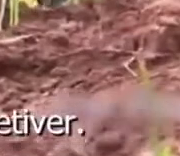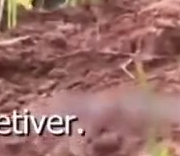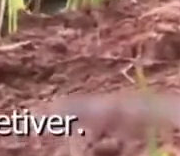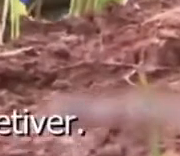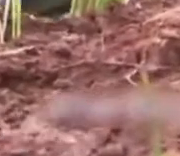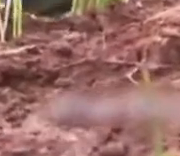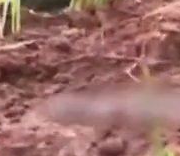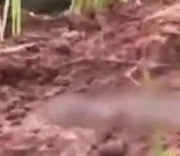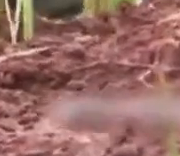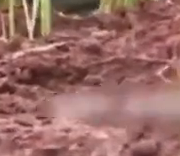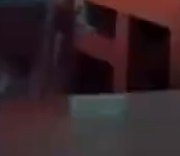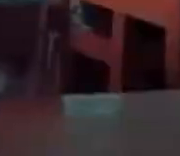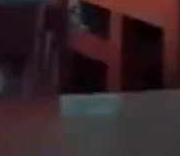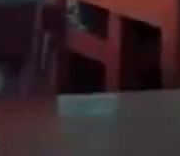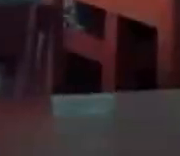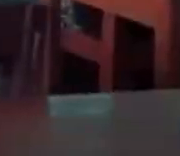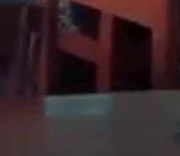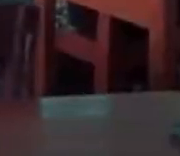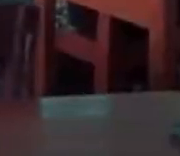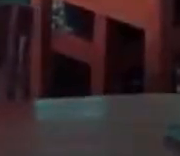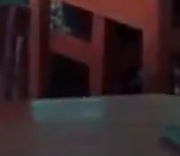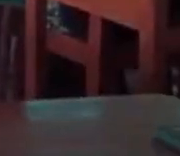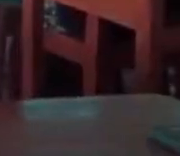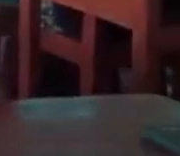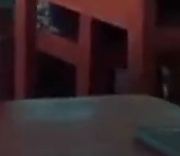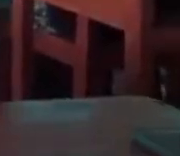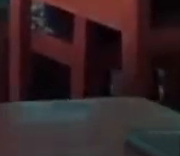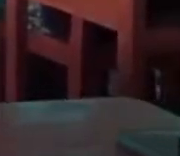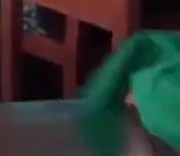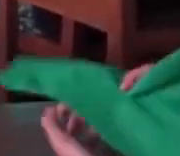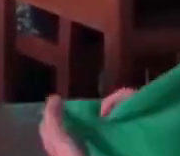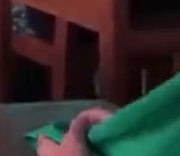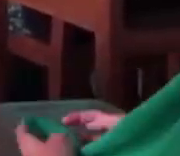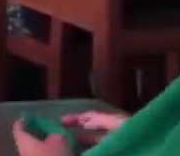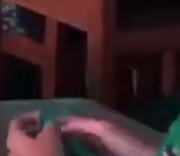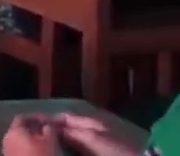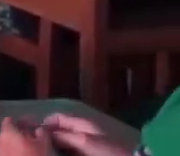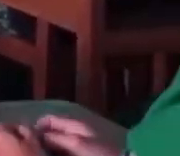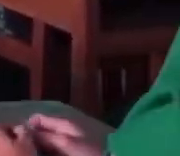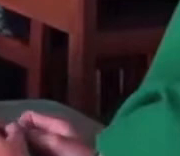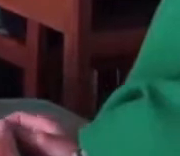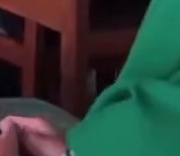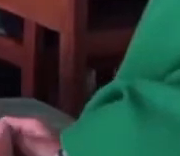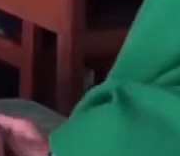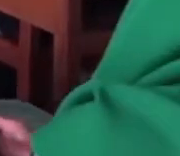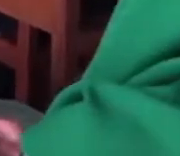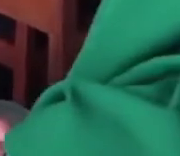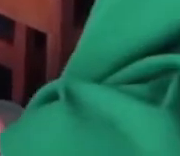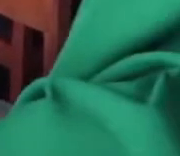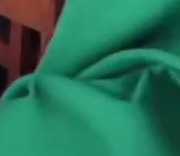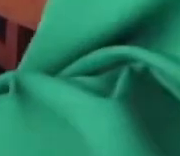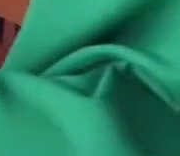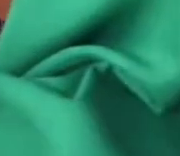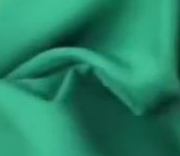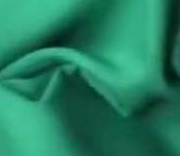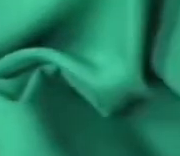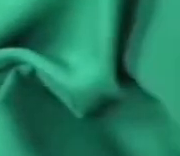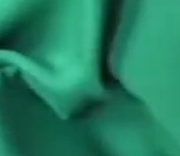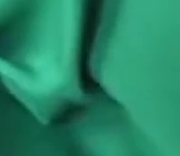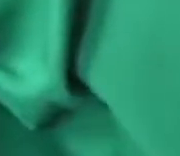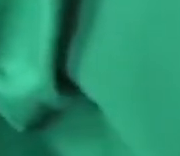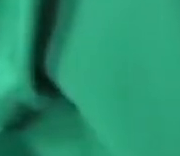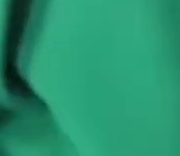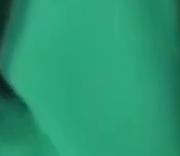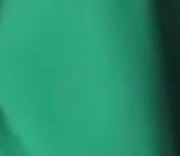penanaman vetiver, pelaksanaan tugas sebagai praktisi atau instruktur dalam kegiatan pelatihan kesiapsiagaan